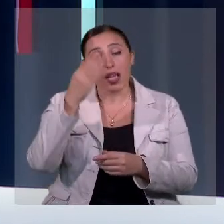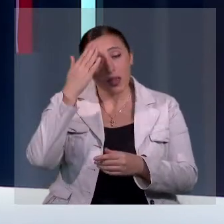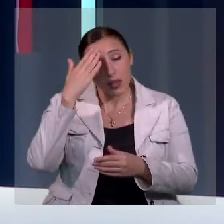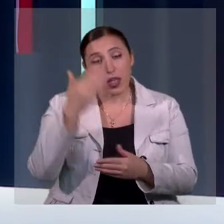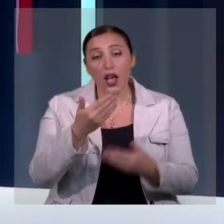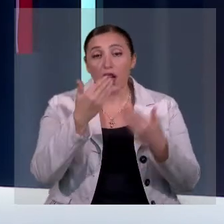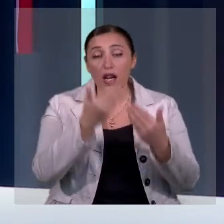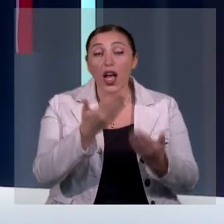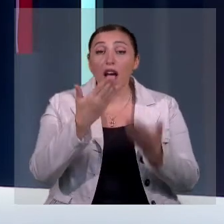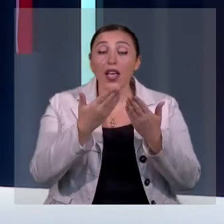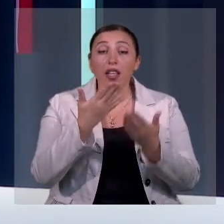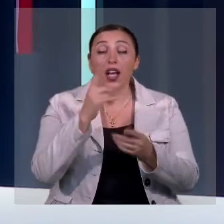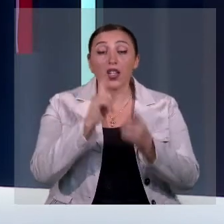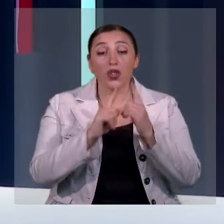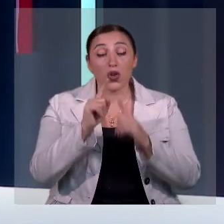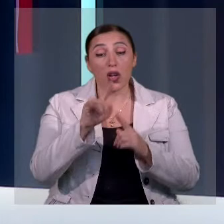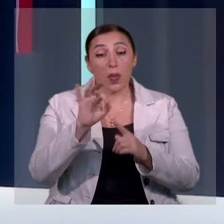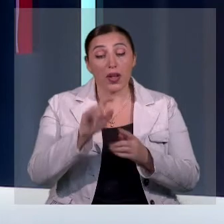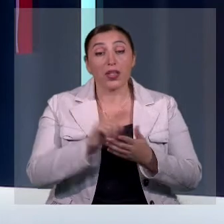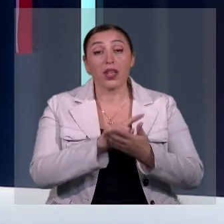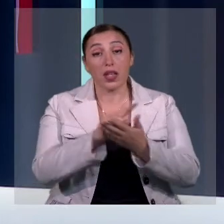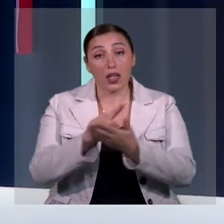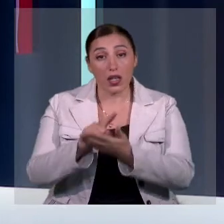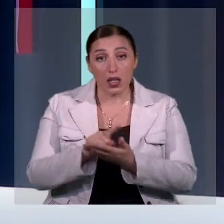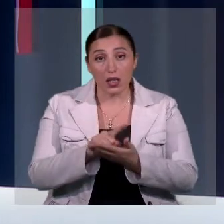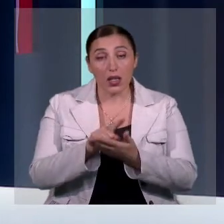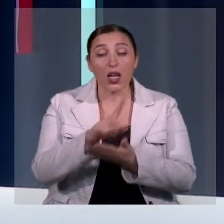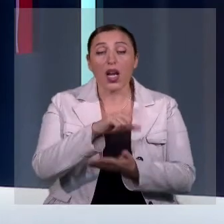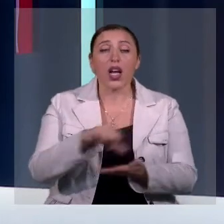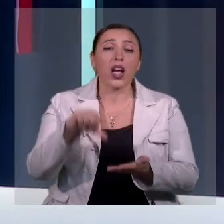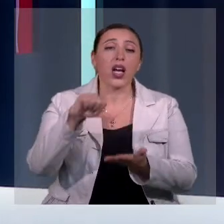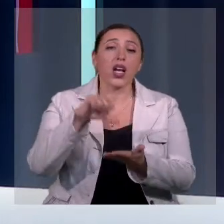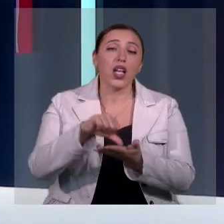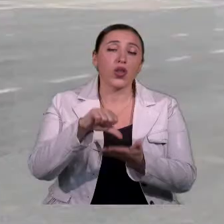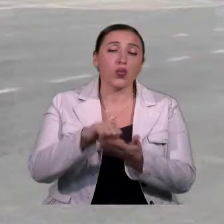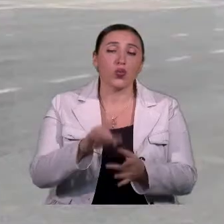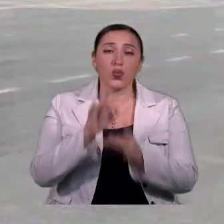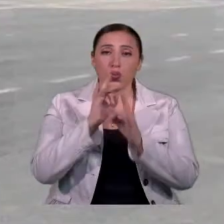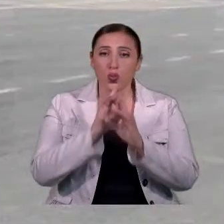բայց եթե հասնի խորհրդարան, քննարկում քվեարկությանը չեն մասնակցի։